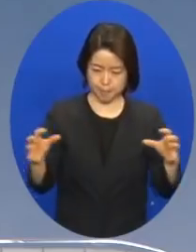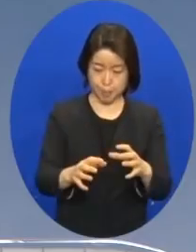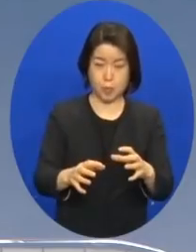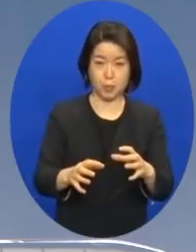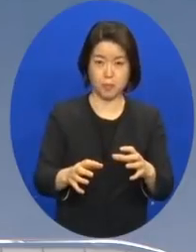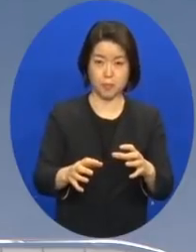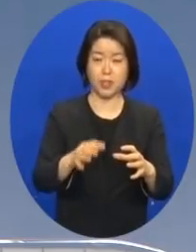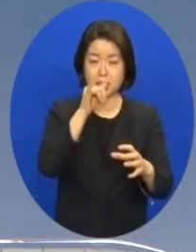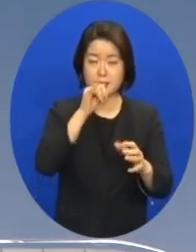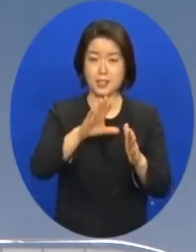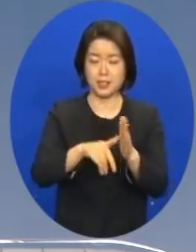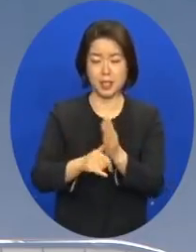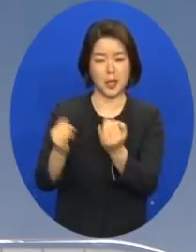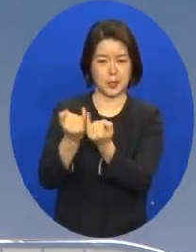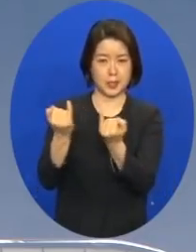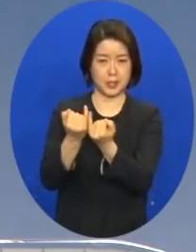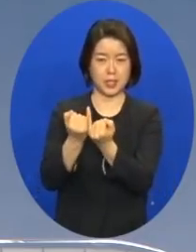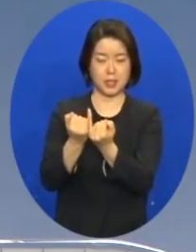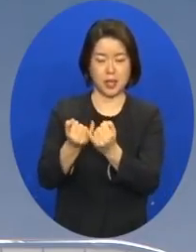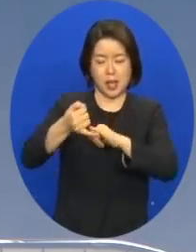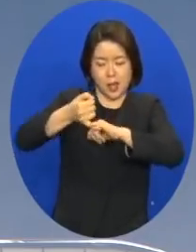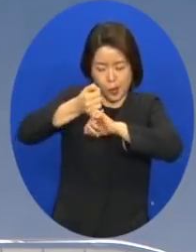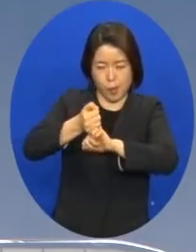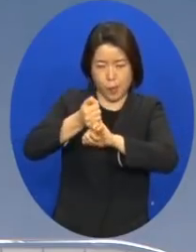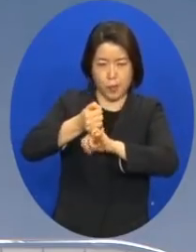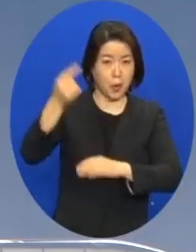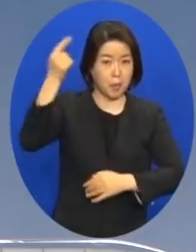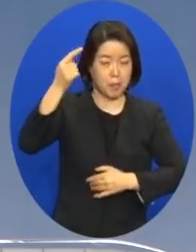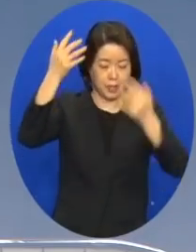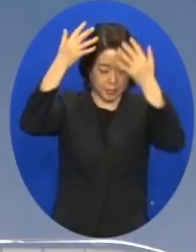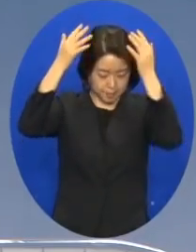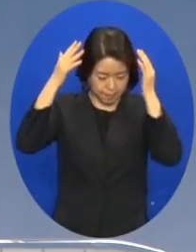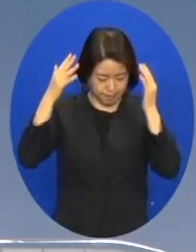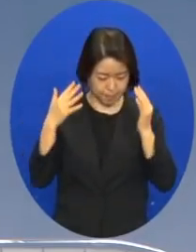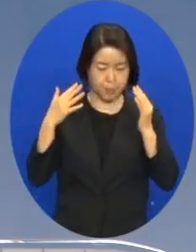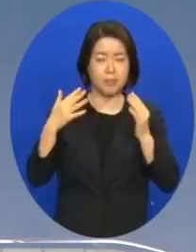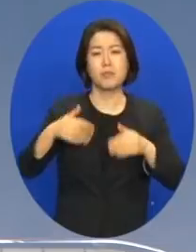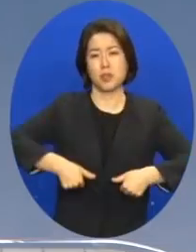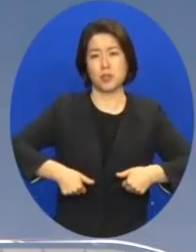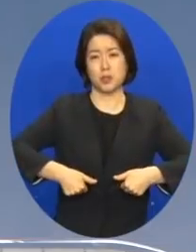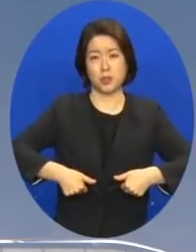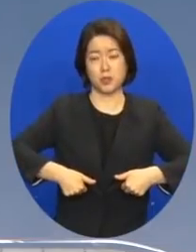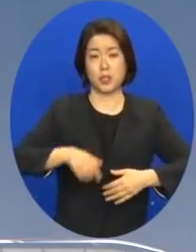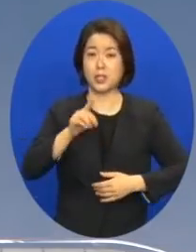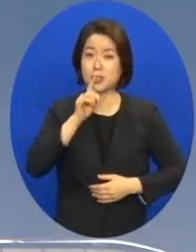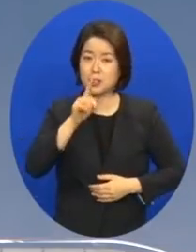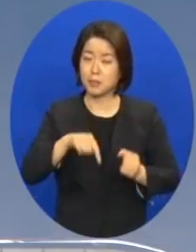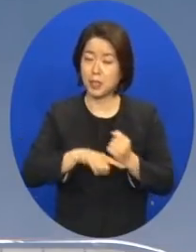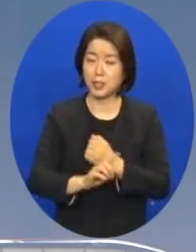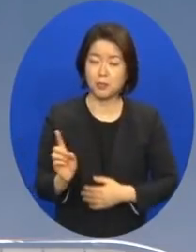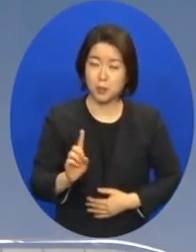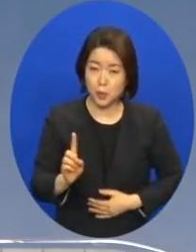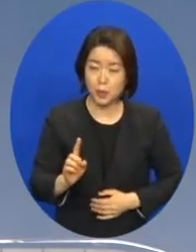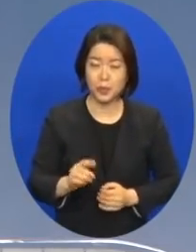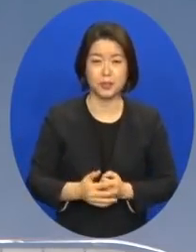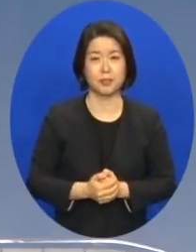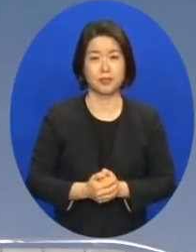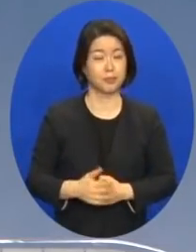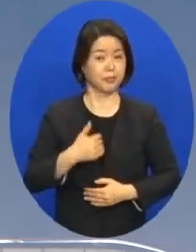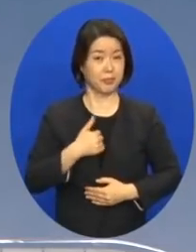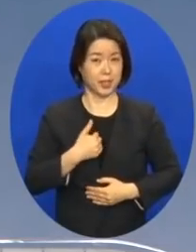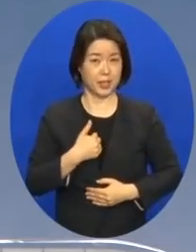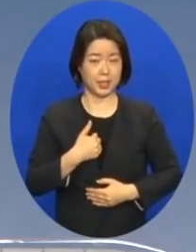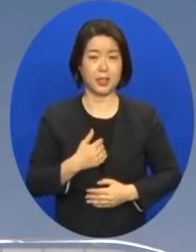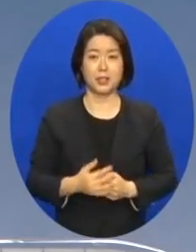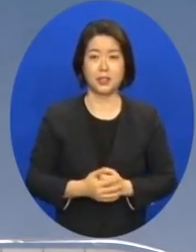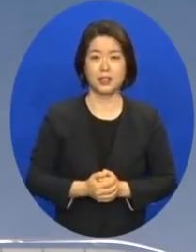때, 여자들이 반드시 머리에 수건을 쓰게 되어 있었습니다. 그 말은 무슨 뜻이냐면,